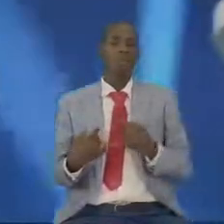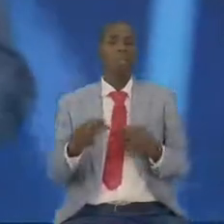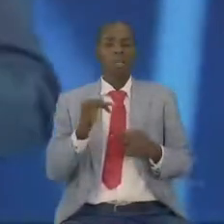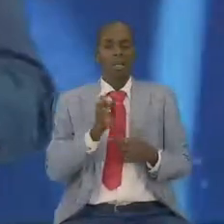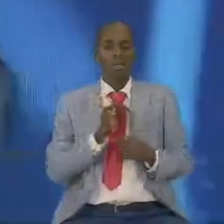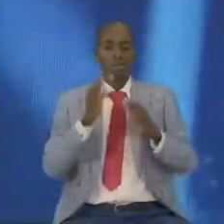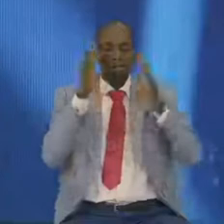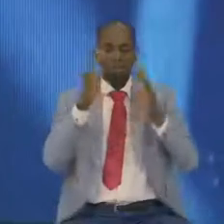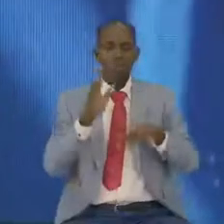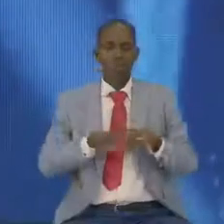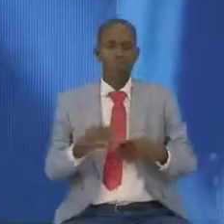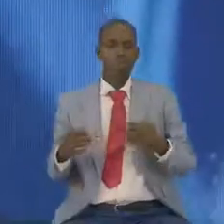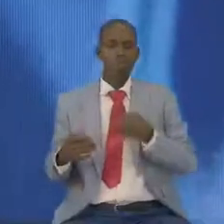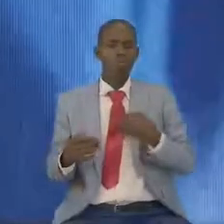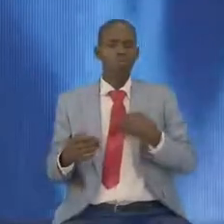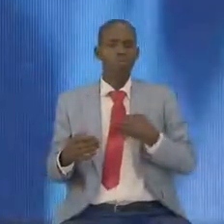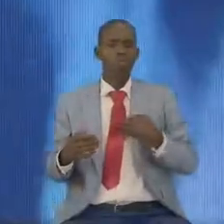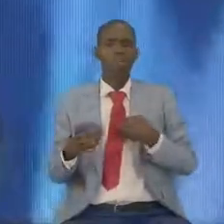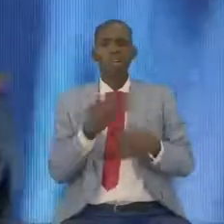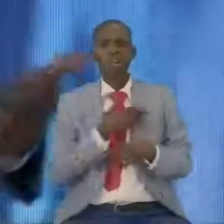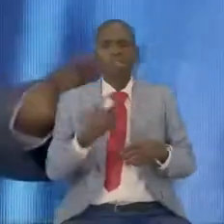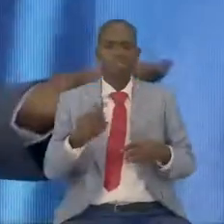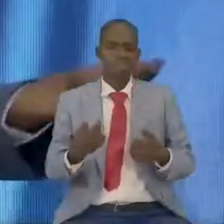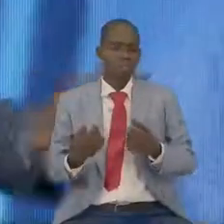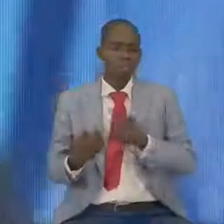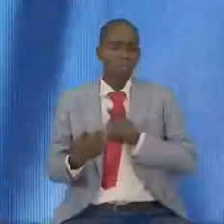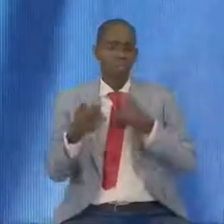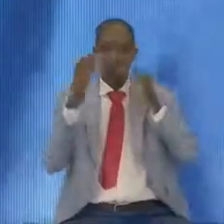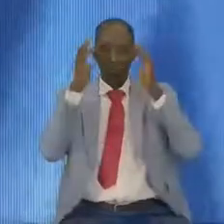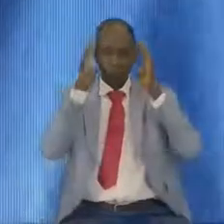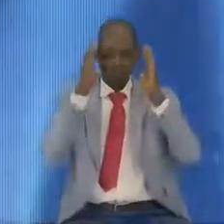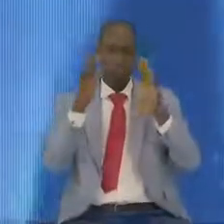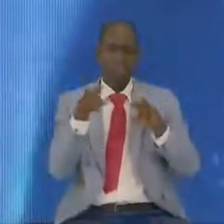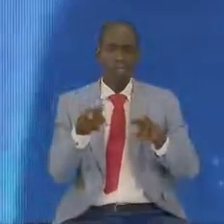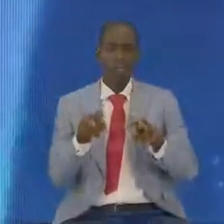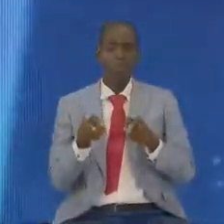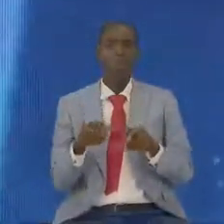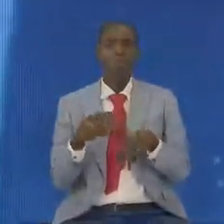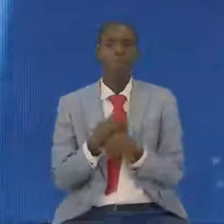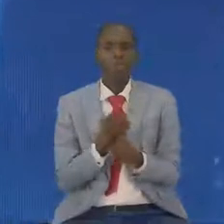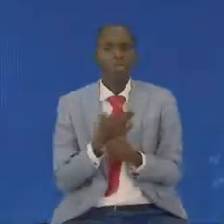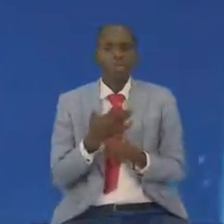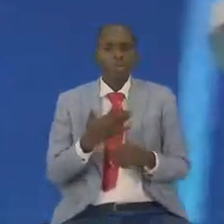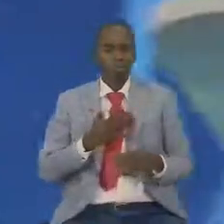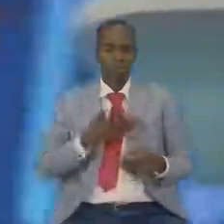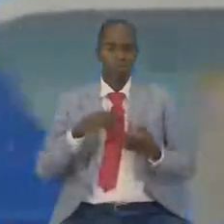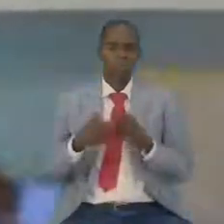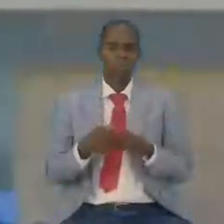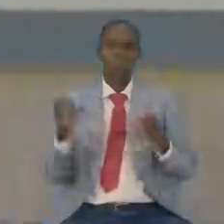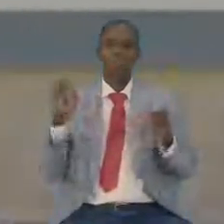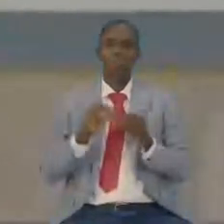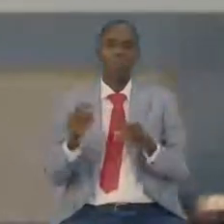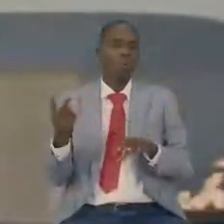le moi et la vie égocentrique va empirer notre situation. Elle sera plus amère. Mais il